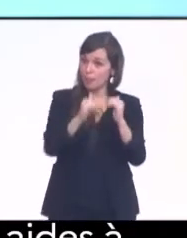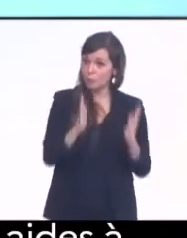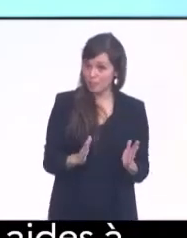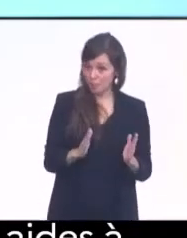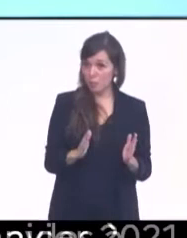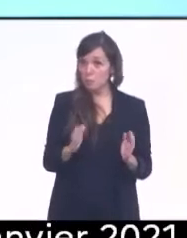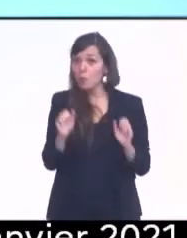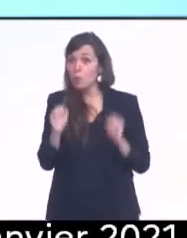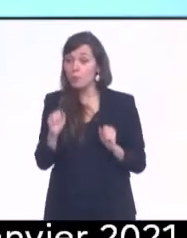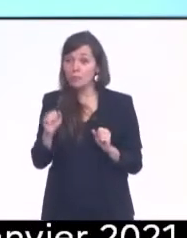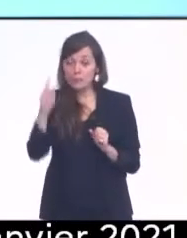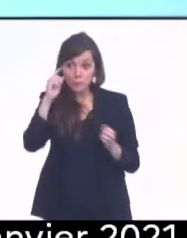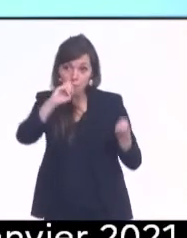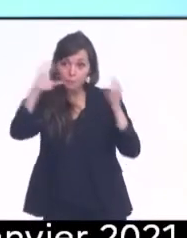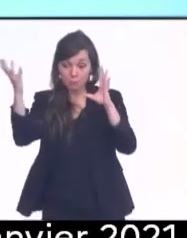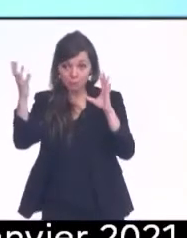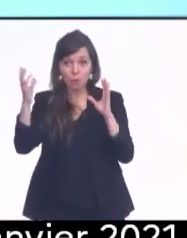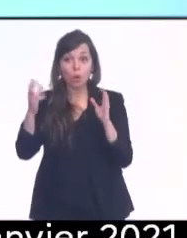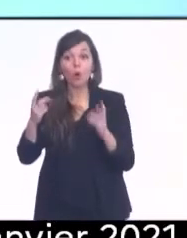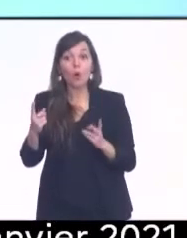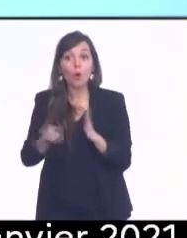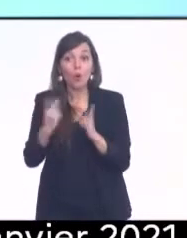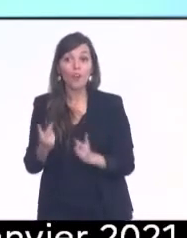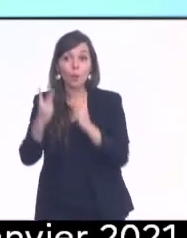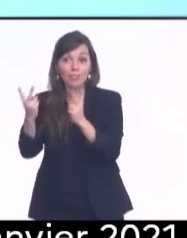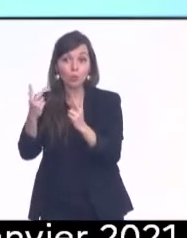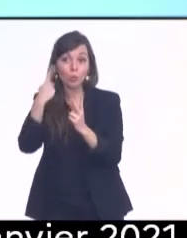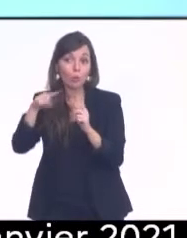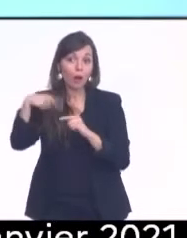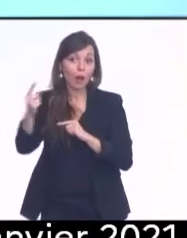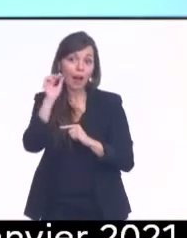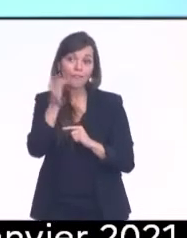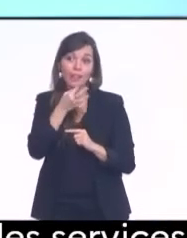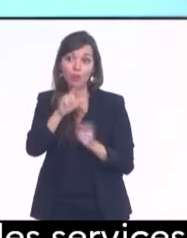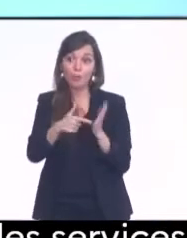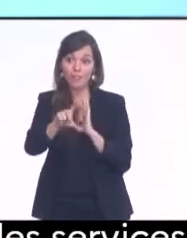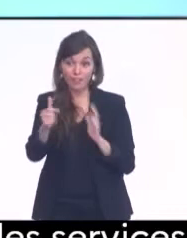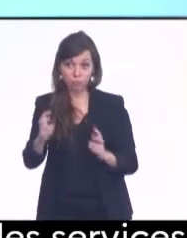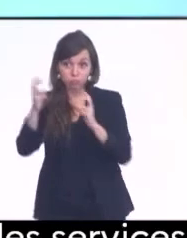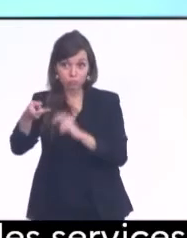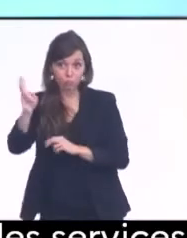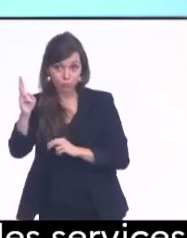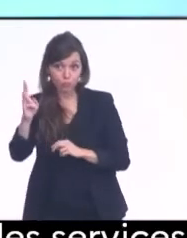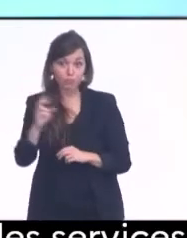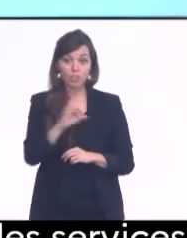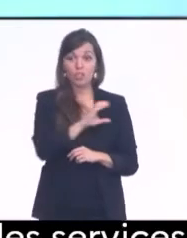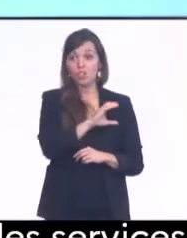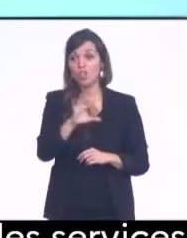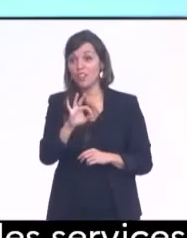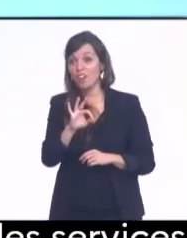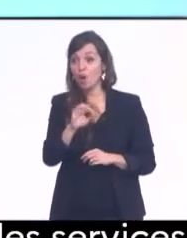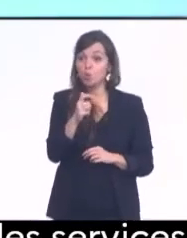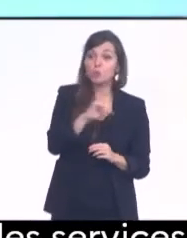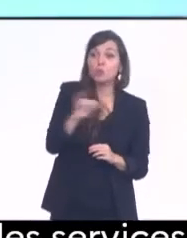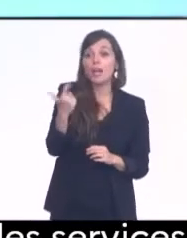une revalorisation plus importante en avril 2021 avec l'affectation de 150 à 200 millions d'euros à